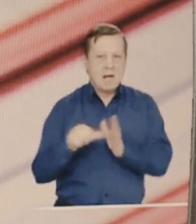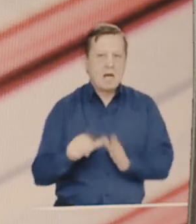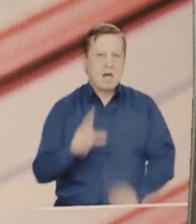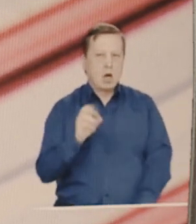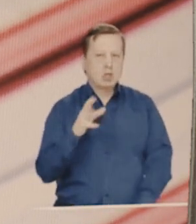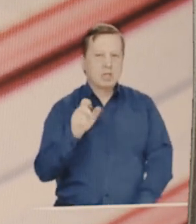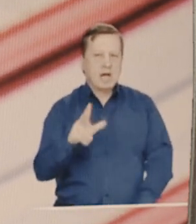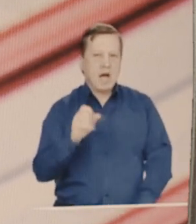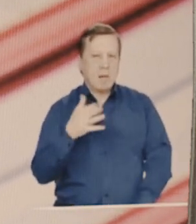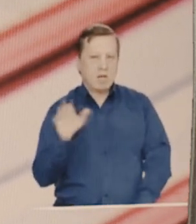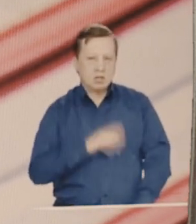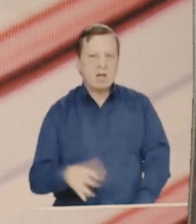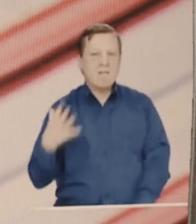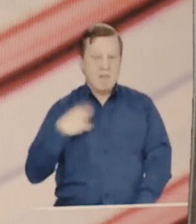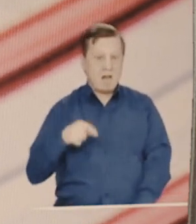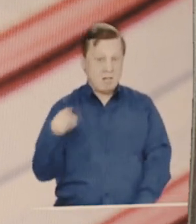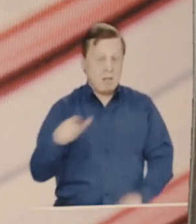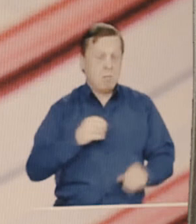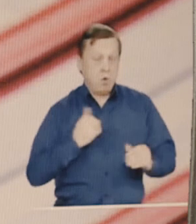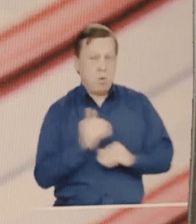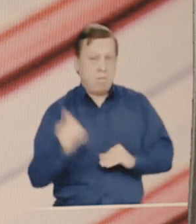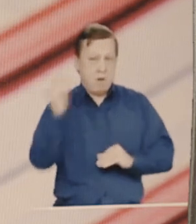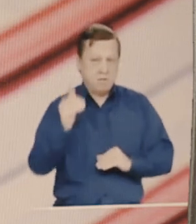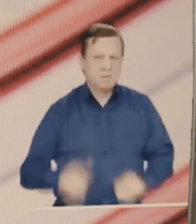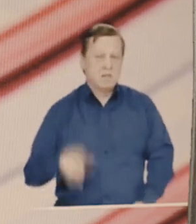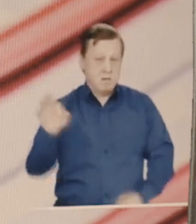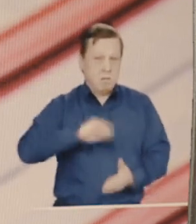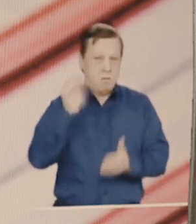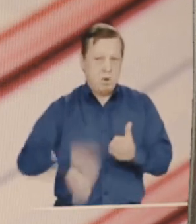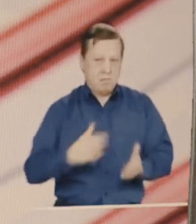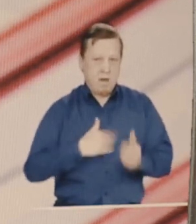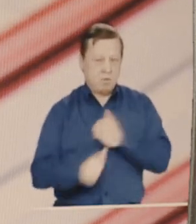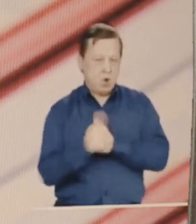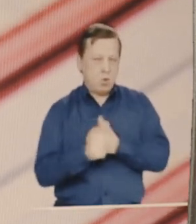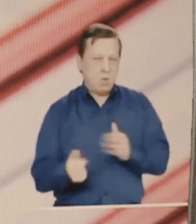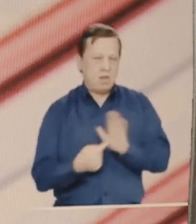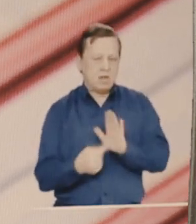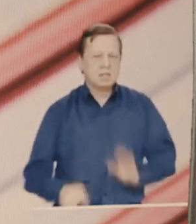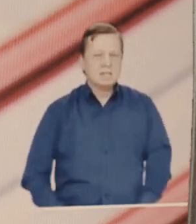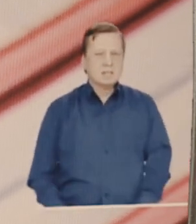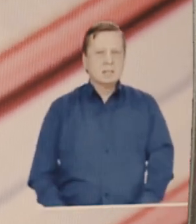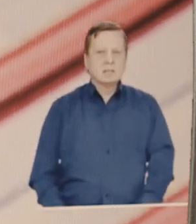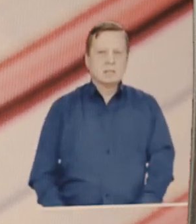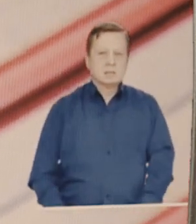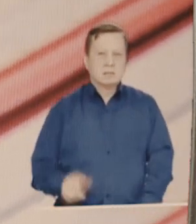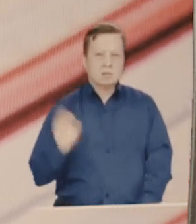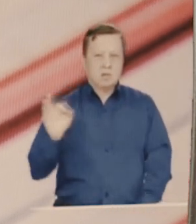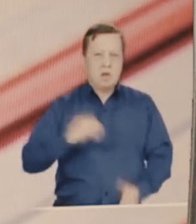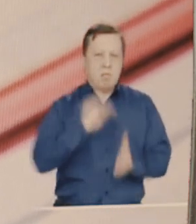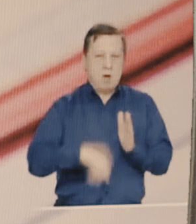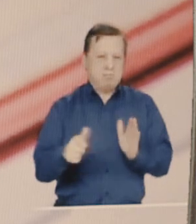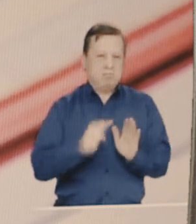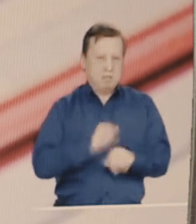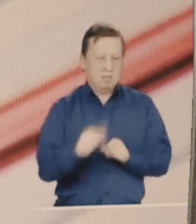Władysławie Kosiniak-Kamysz. Wiek emerytalny, który pan podwyższał między innymi swoimi podpisami. Mam tutaj dokumenty, które te pańskie podpisy